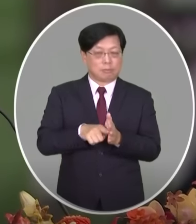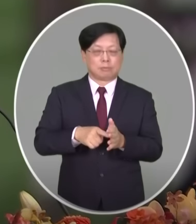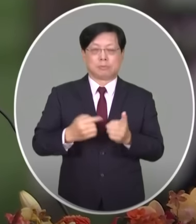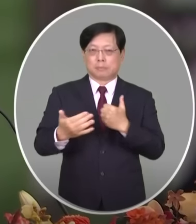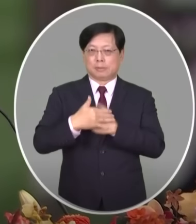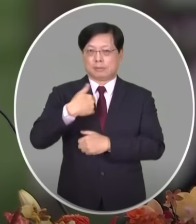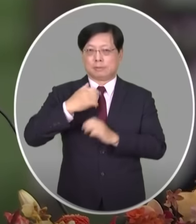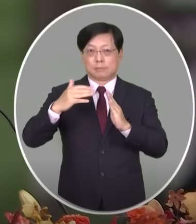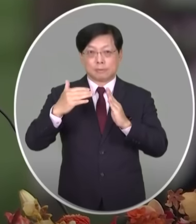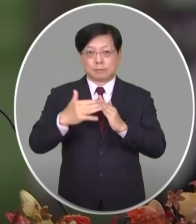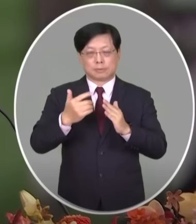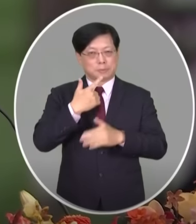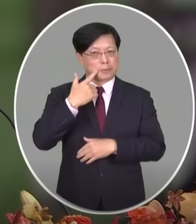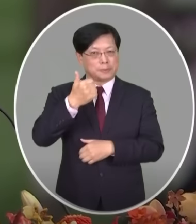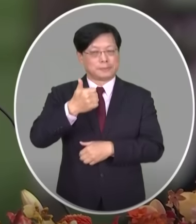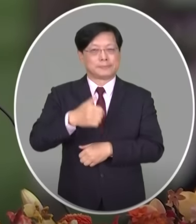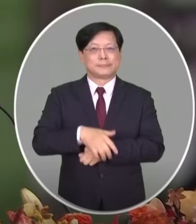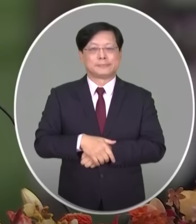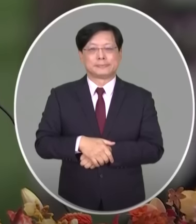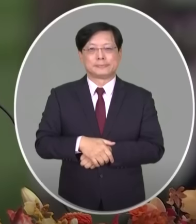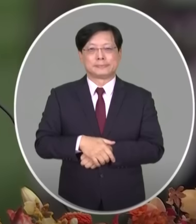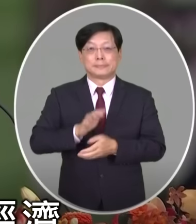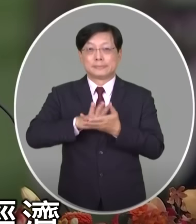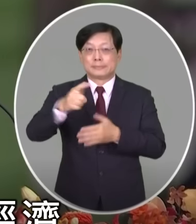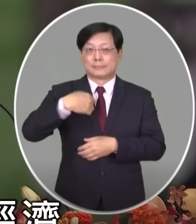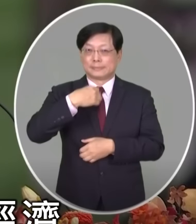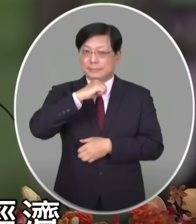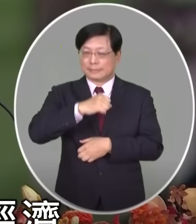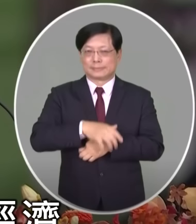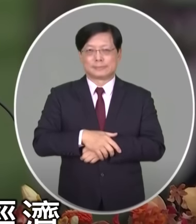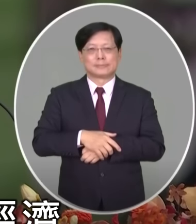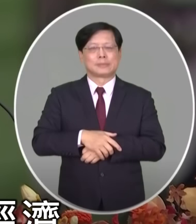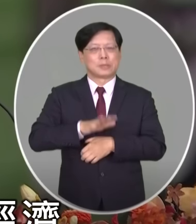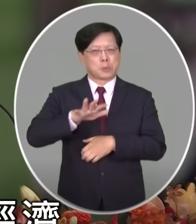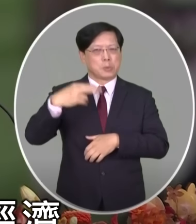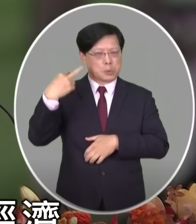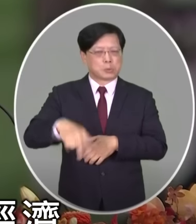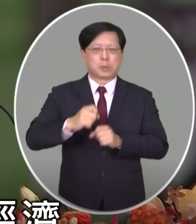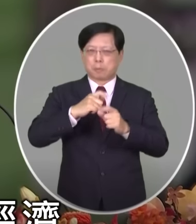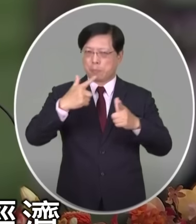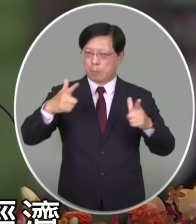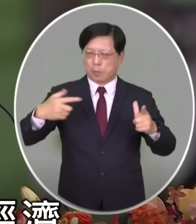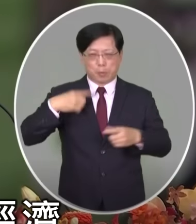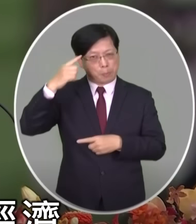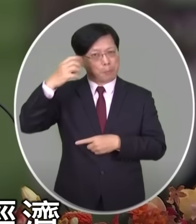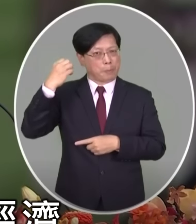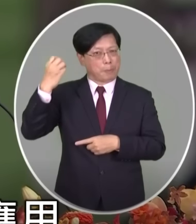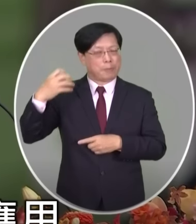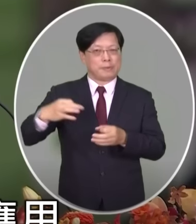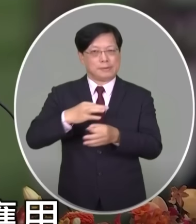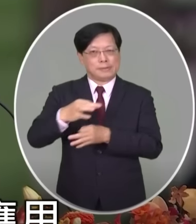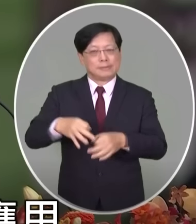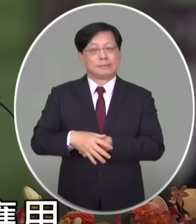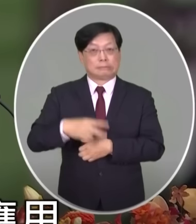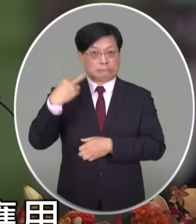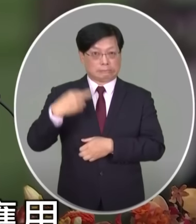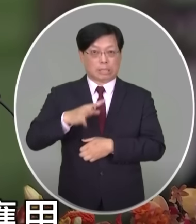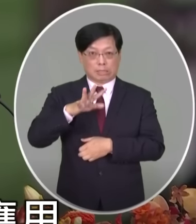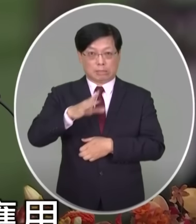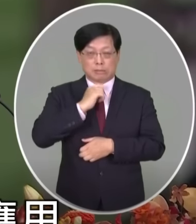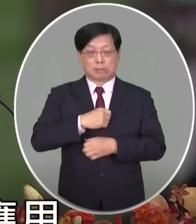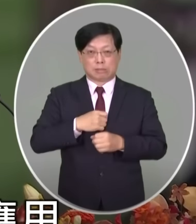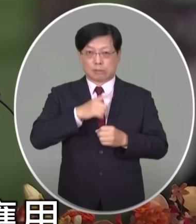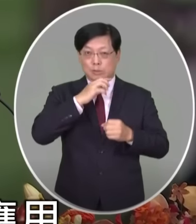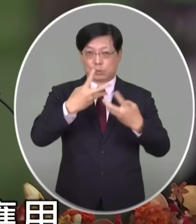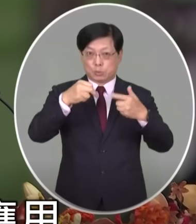家更美好。未来的台湾会有更多元发展的创新经济，会有更普及的